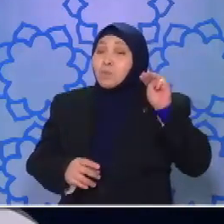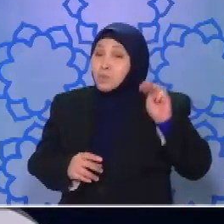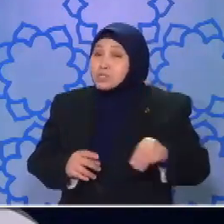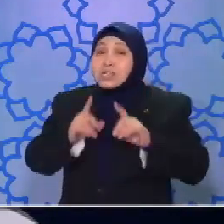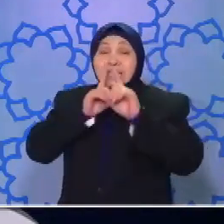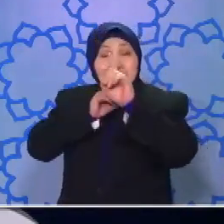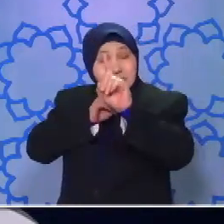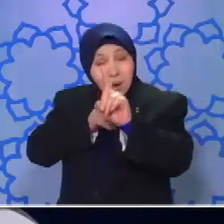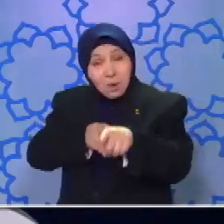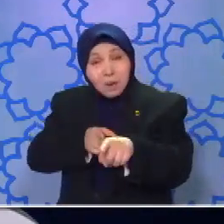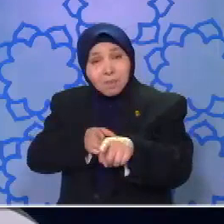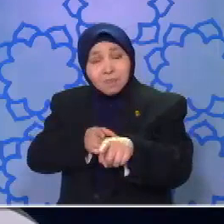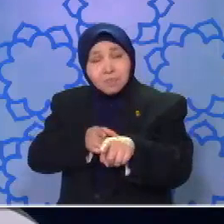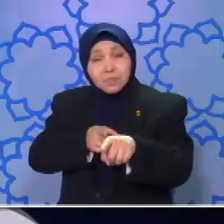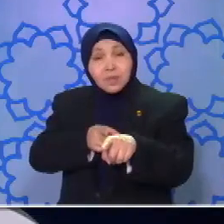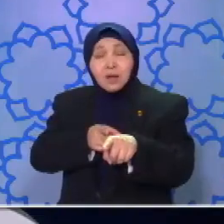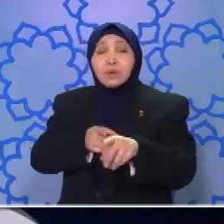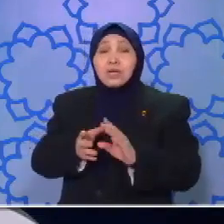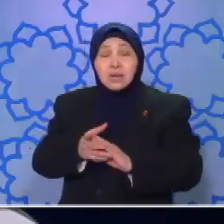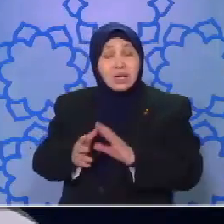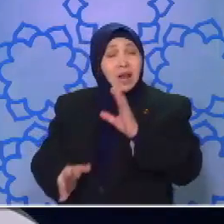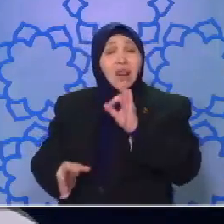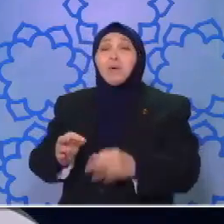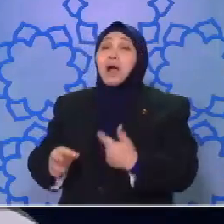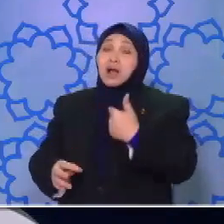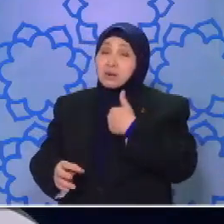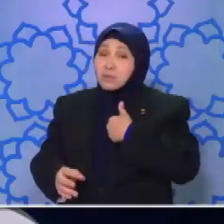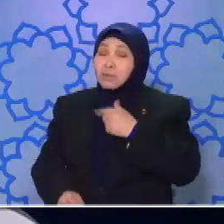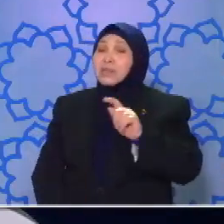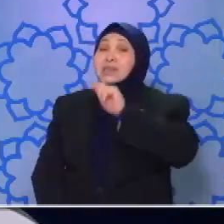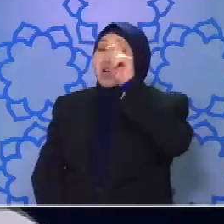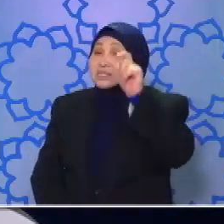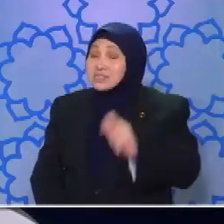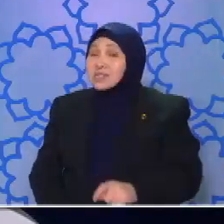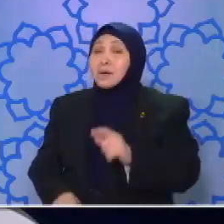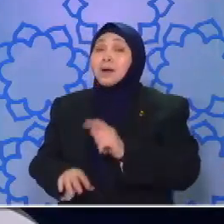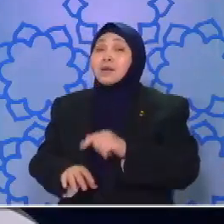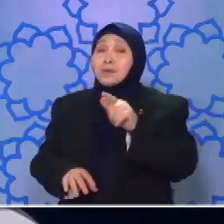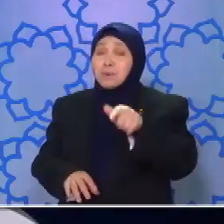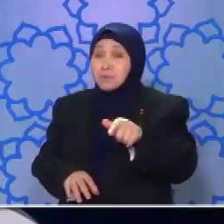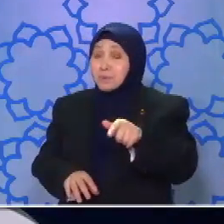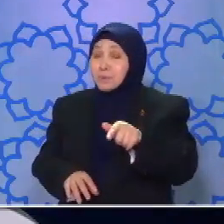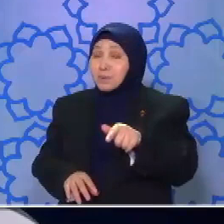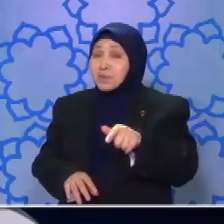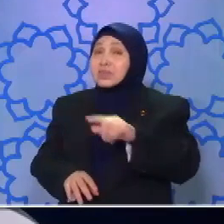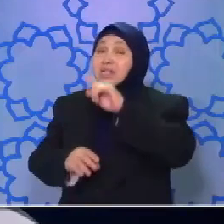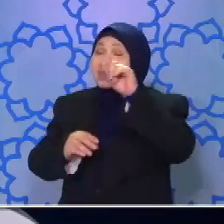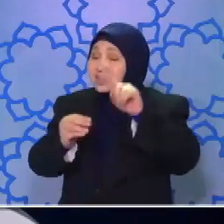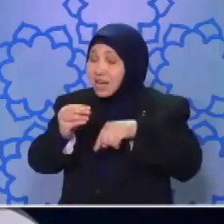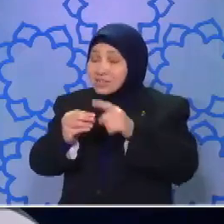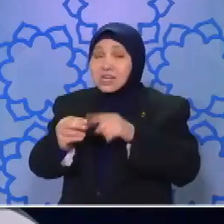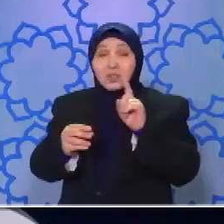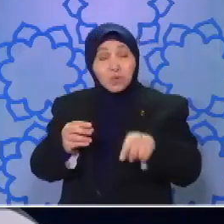iaitu in sa'altuka, jika aku bertanya kepadamu an syai', ya, tentang sesuatu